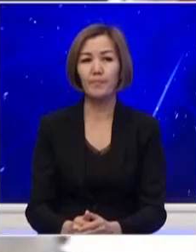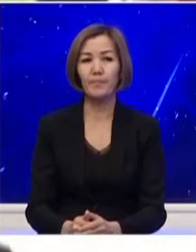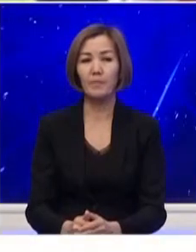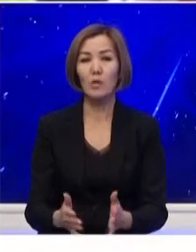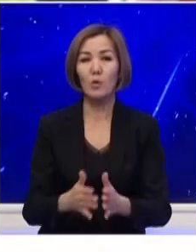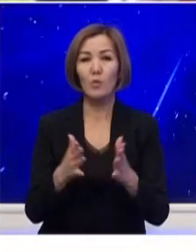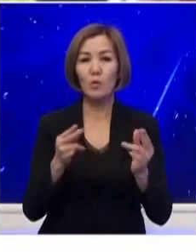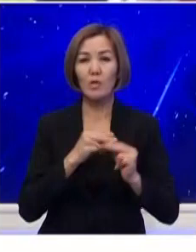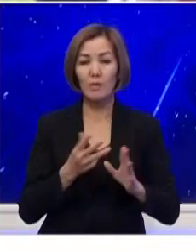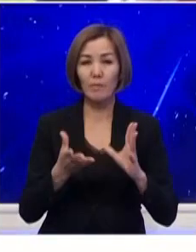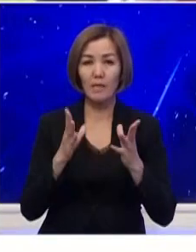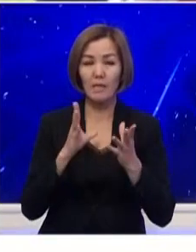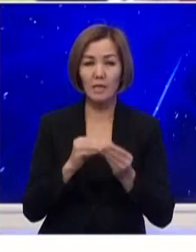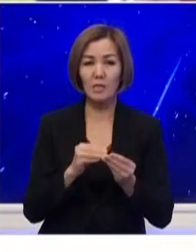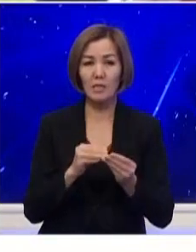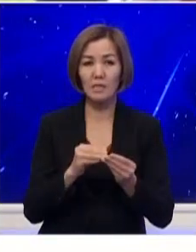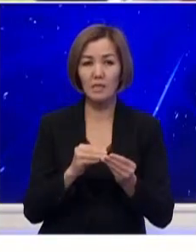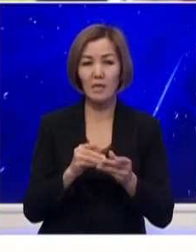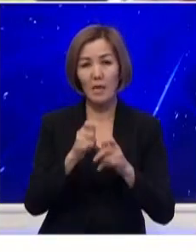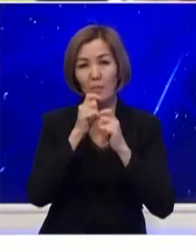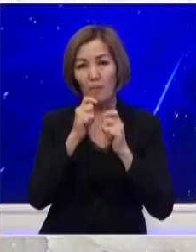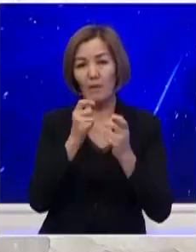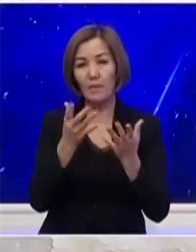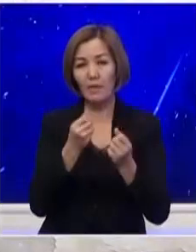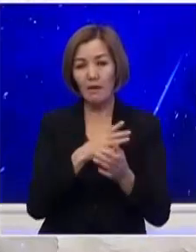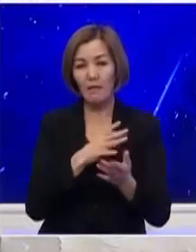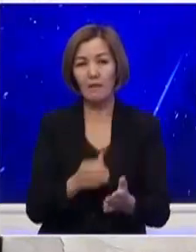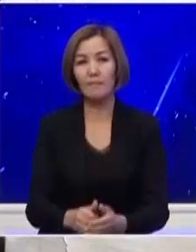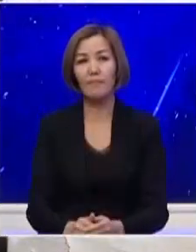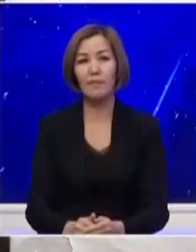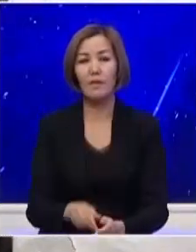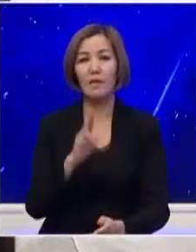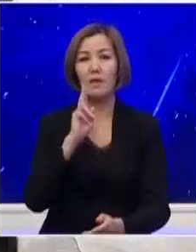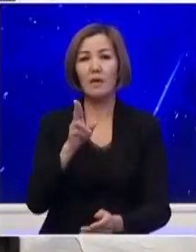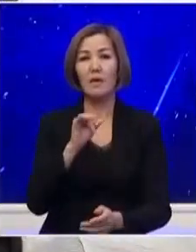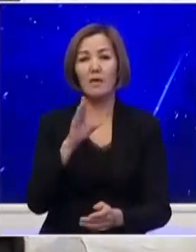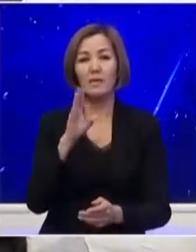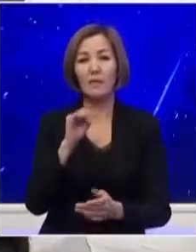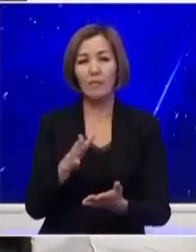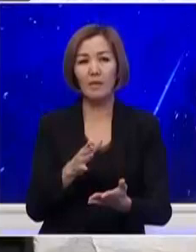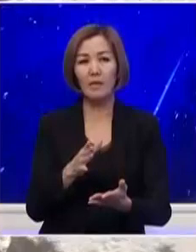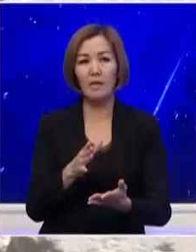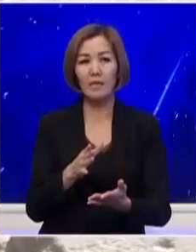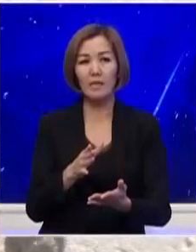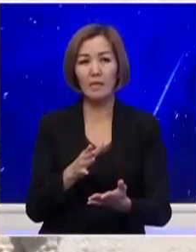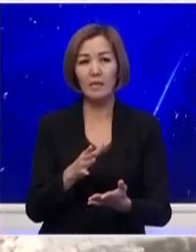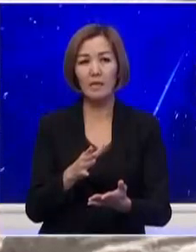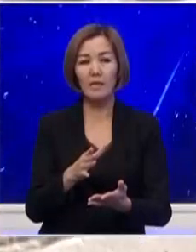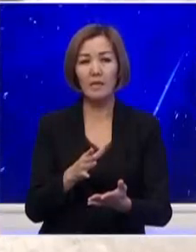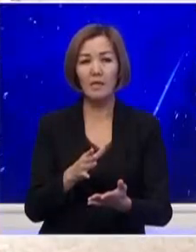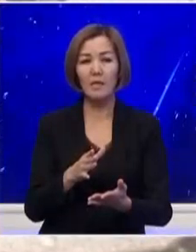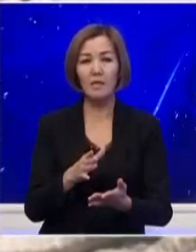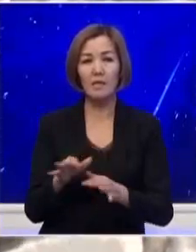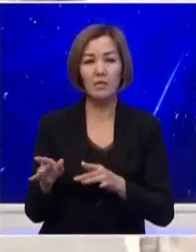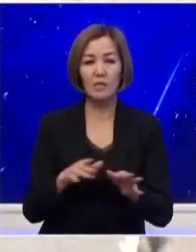Үлкен еңбегіне көптеген марапаттарға ие болған. Аманжол Қасабекұлы әке деген абыройлы атқа лайық болған азамат. Жары